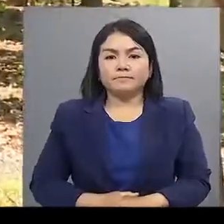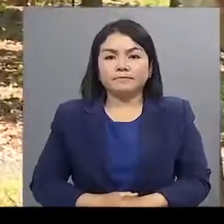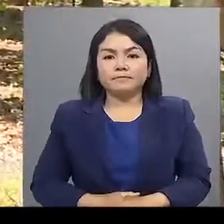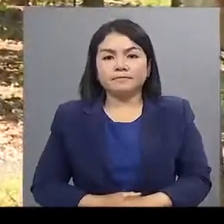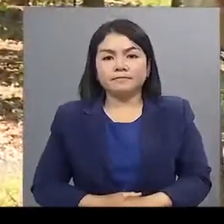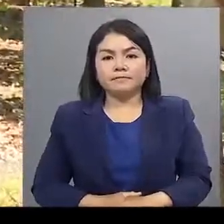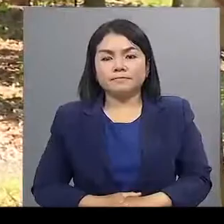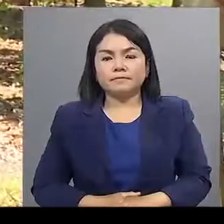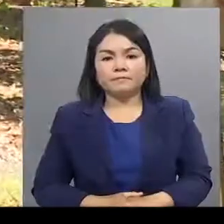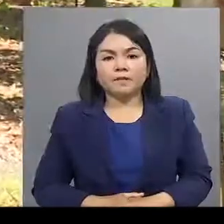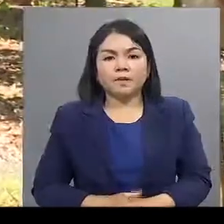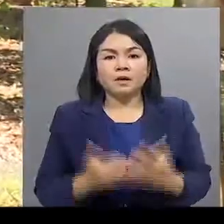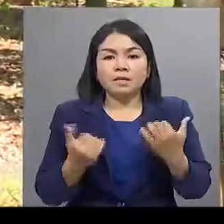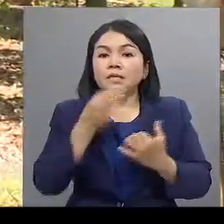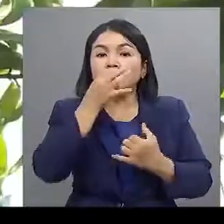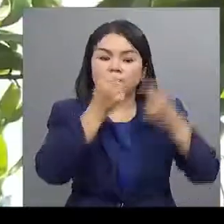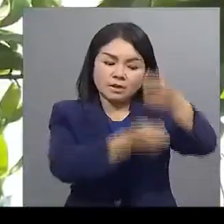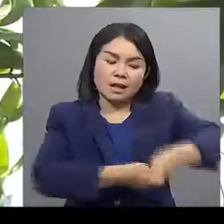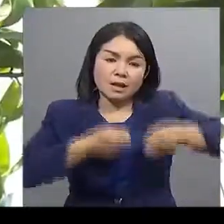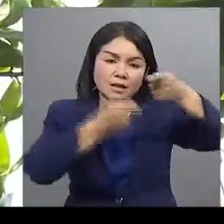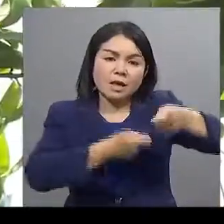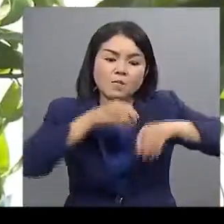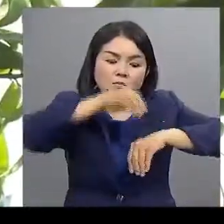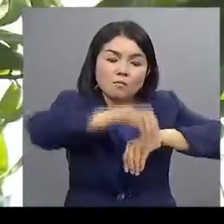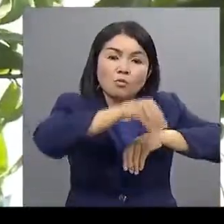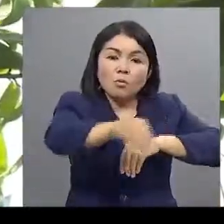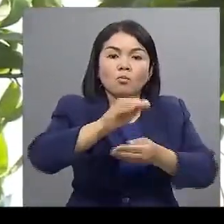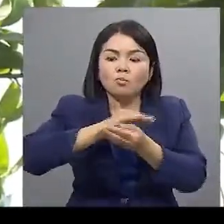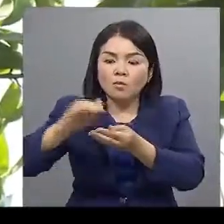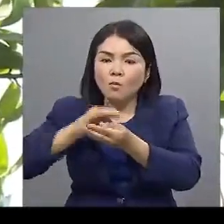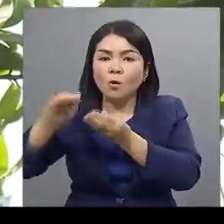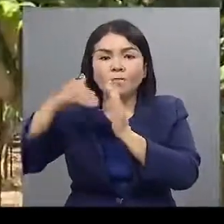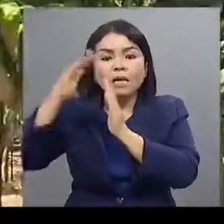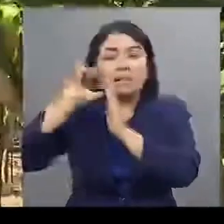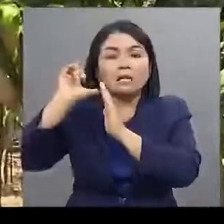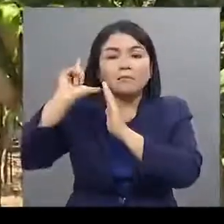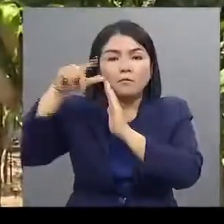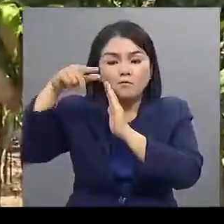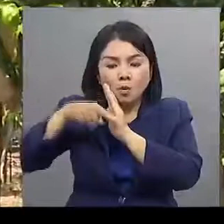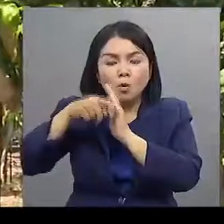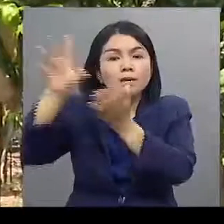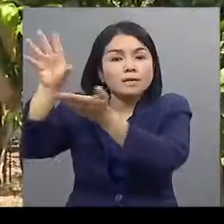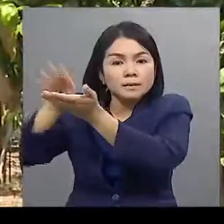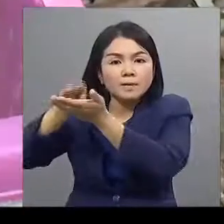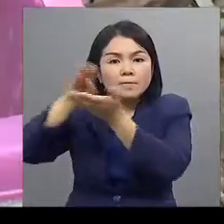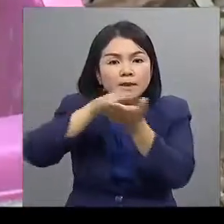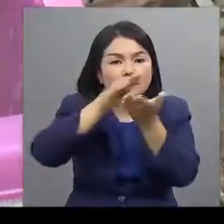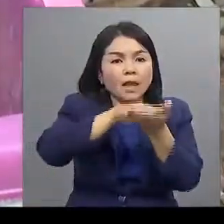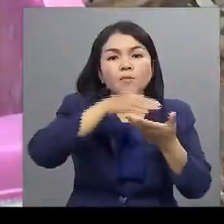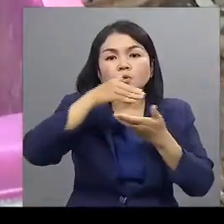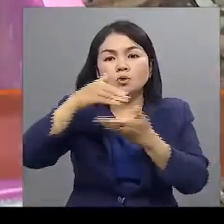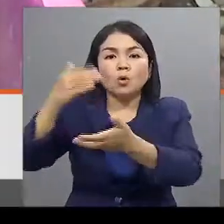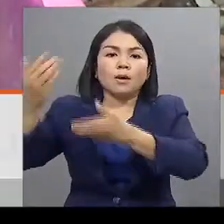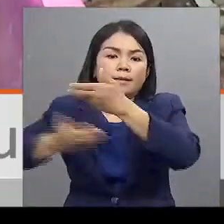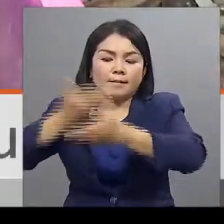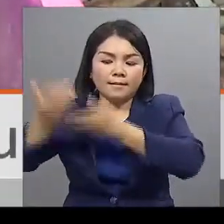ชาวสวนมะม่วงในพื้นที่ตำบลสีเตี้ยอำเภอบ้านฮ่งจังหวัดลำพูนเร่งเก็บเกี่ยวผลผลิตเพื่อส่งขายให้กับลูกค้าซึ่ง